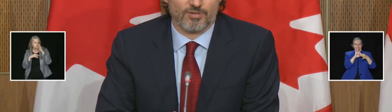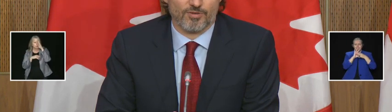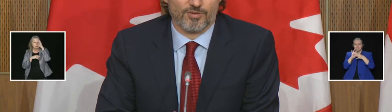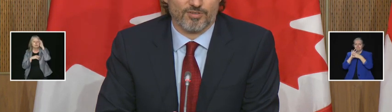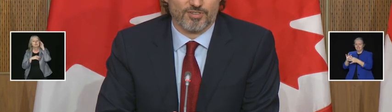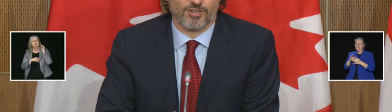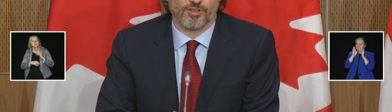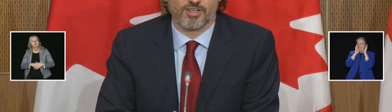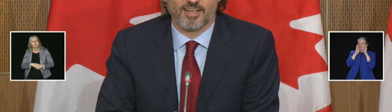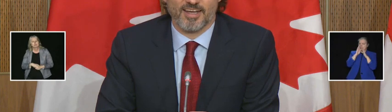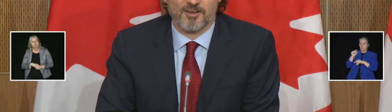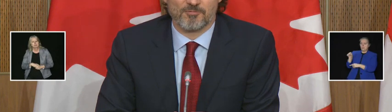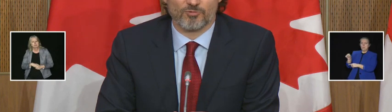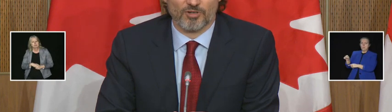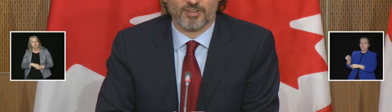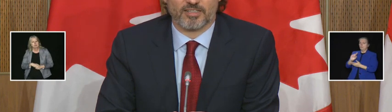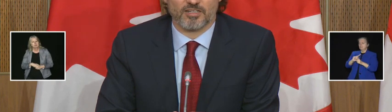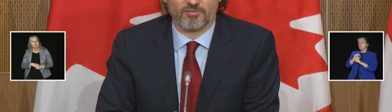sur